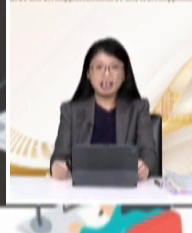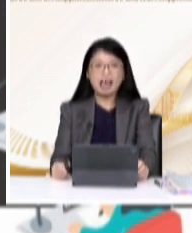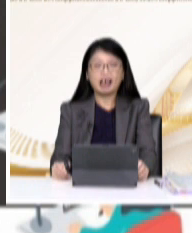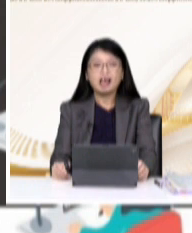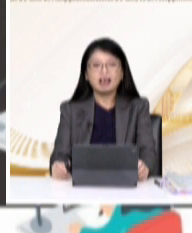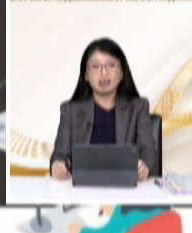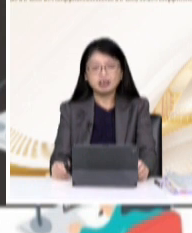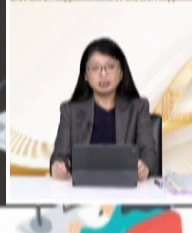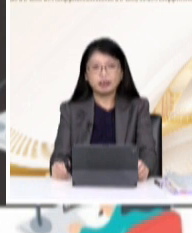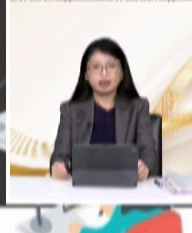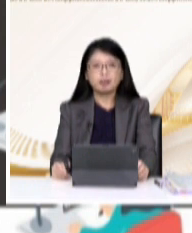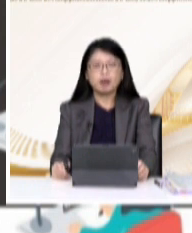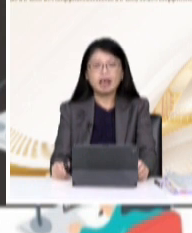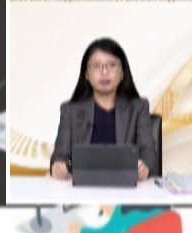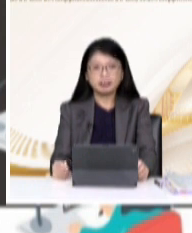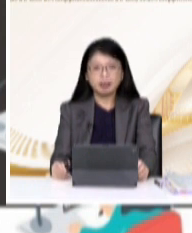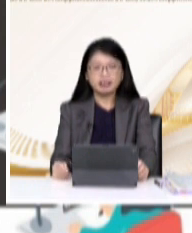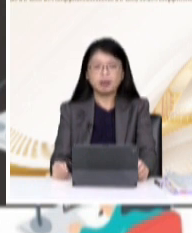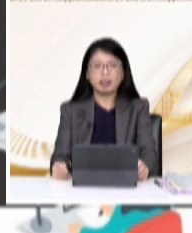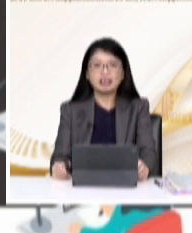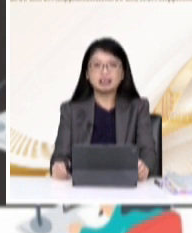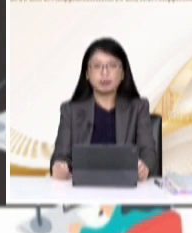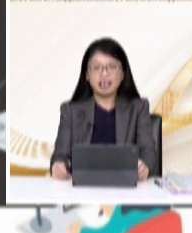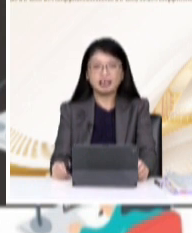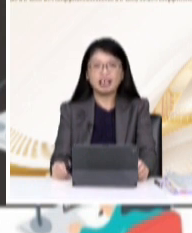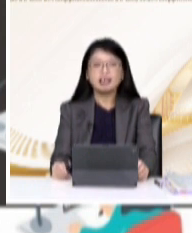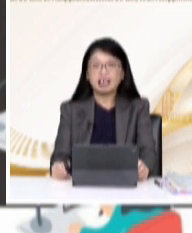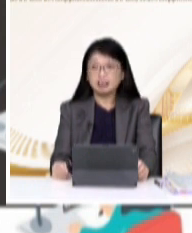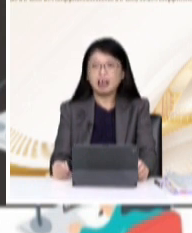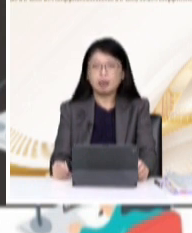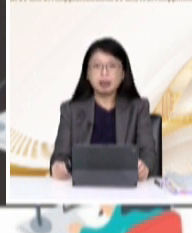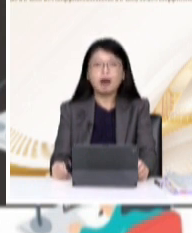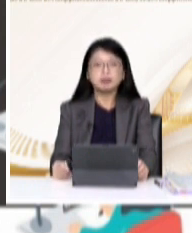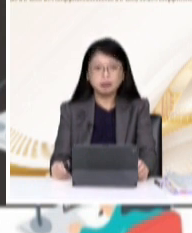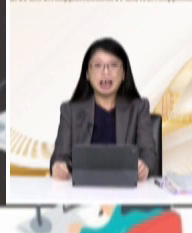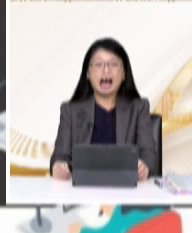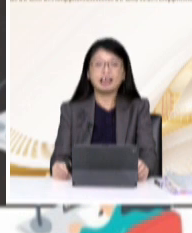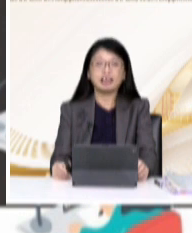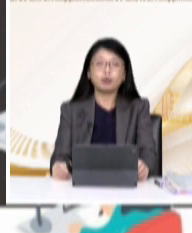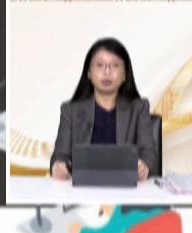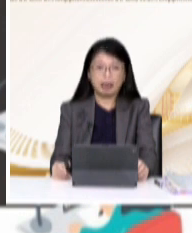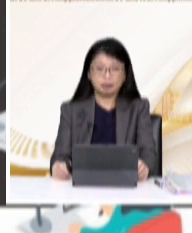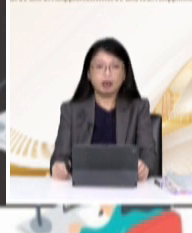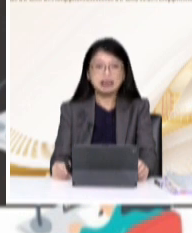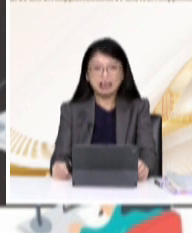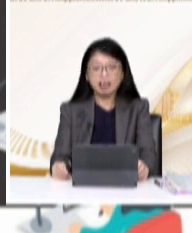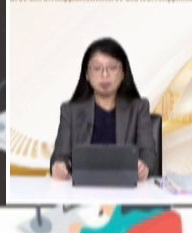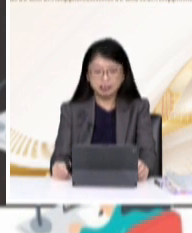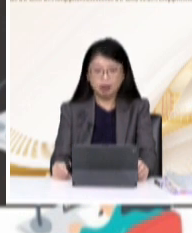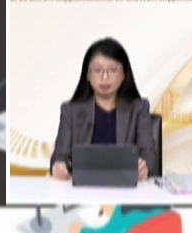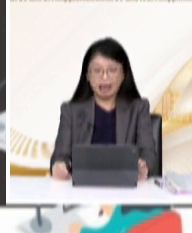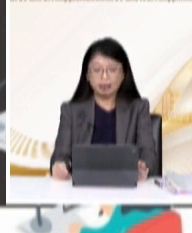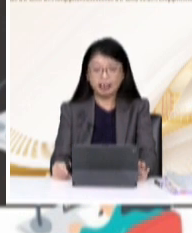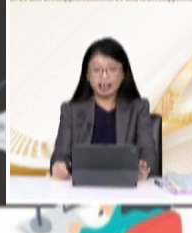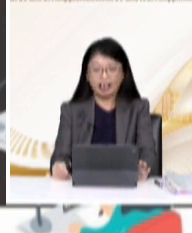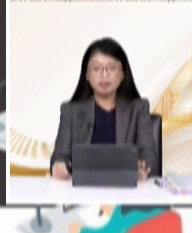ร้ายแรงแล้วก็อีกส่วนหนึ่งก็มองว่าตัวเจ้าหน้าที่ของรัฐเนี่ยส่วนใหญ่เนี่ยท่านมีความเชี่ยวชาญในตัวกฎหมายเฉพาะที่ท่านรับผิดชอบ